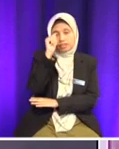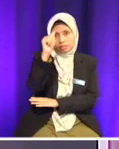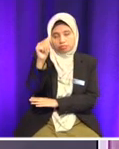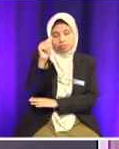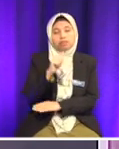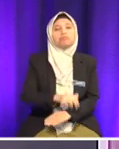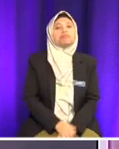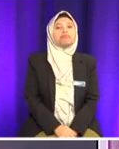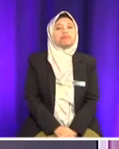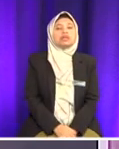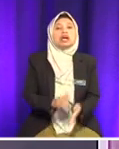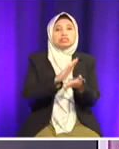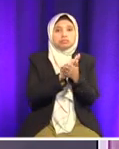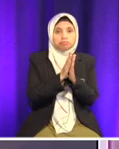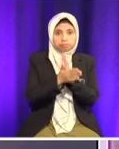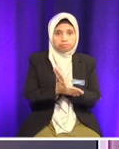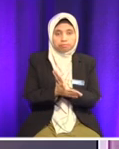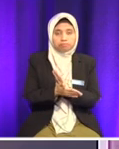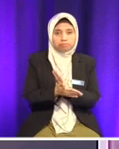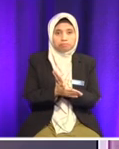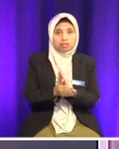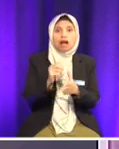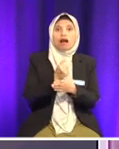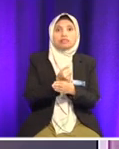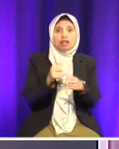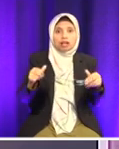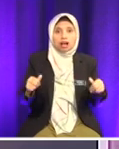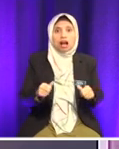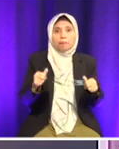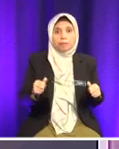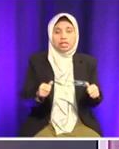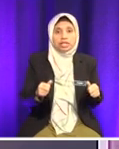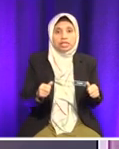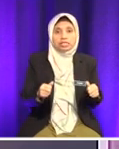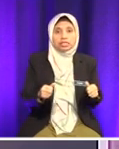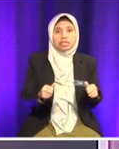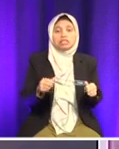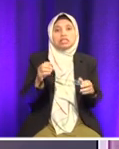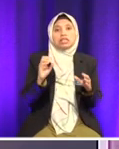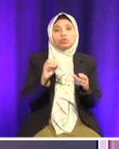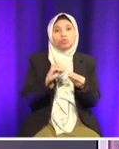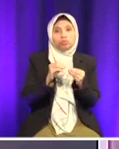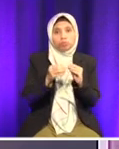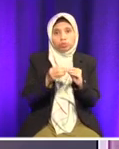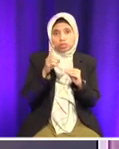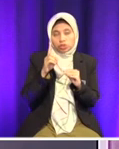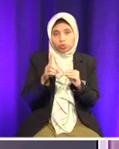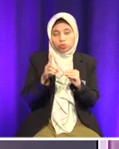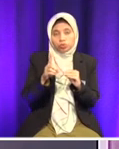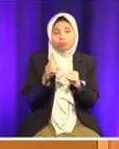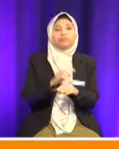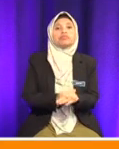taala jadi antara amalannya salat sunat tahajud ini adalah yang paling utama saya pada dzikir tadi